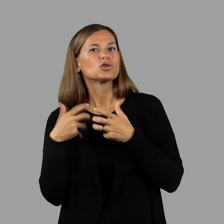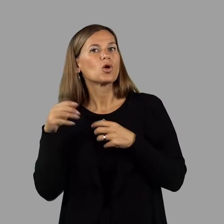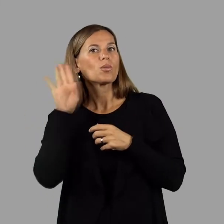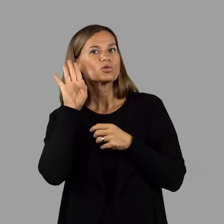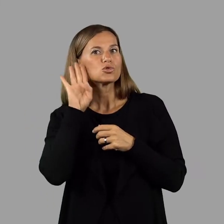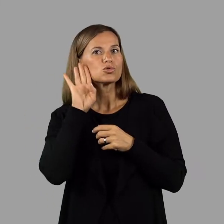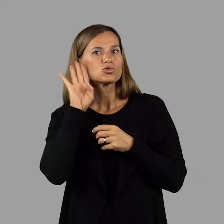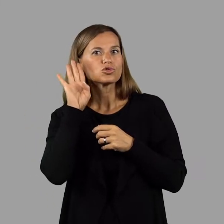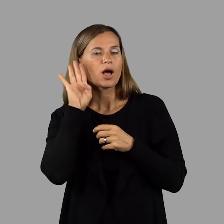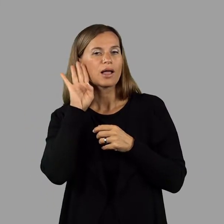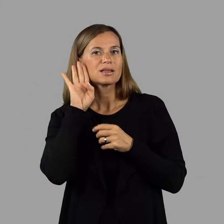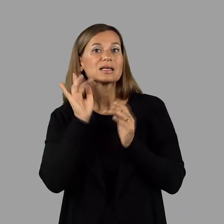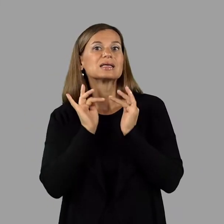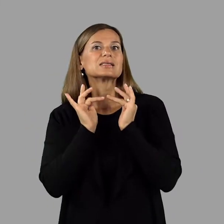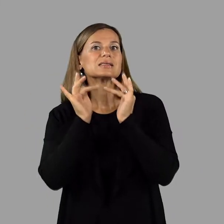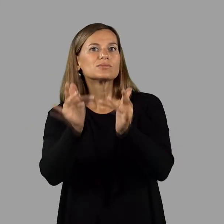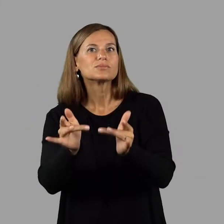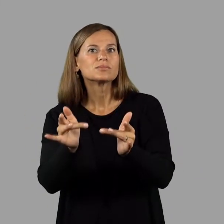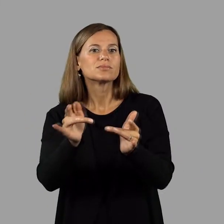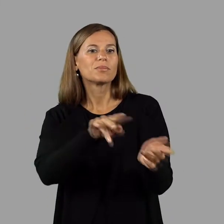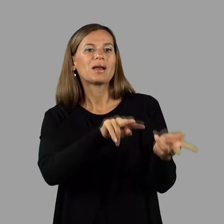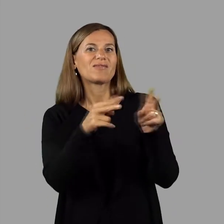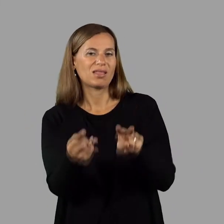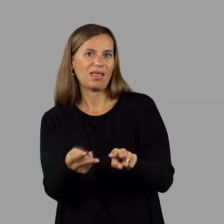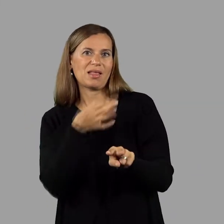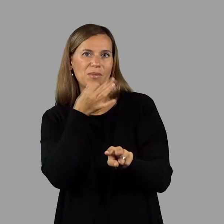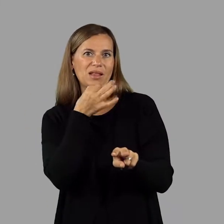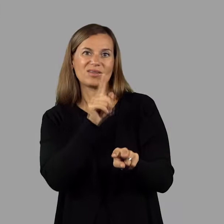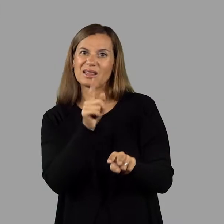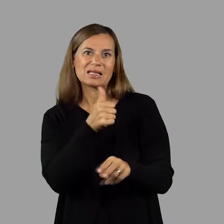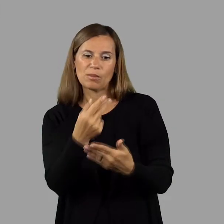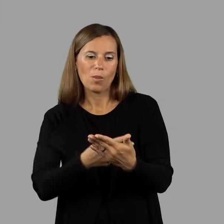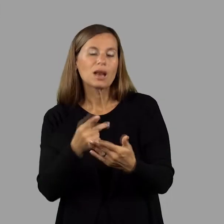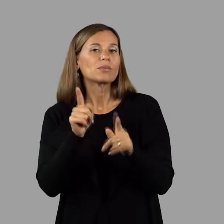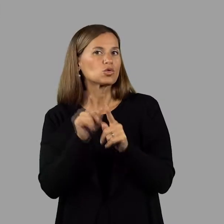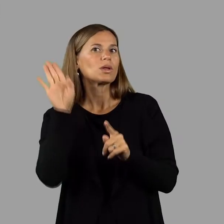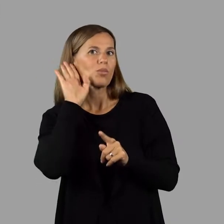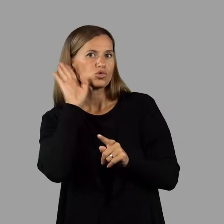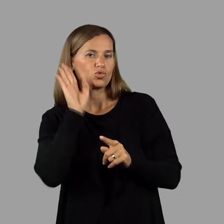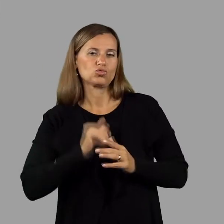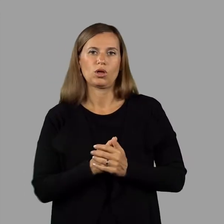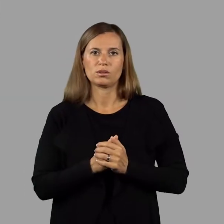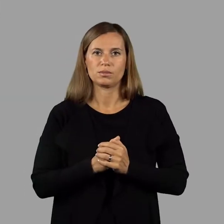želeli poslušati simultano prevedena predavanja.